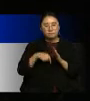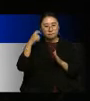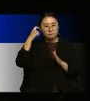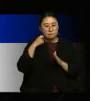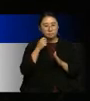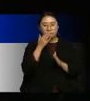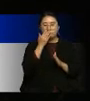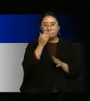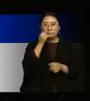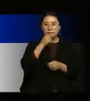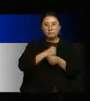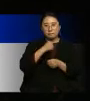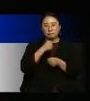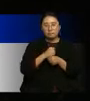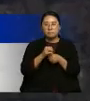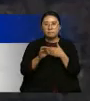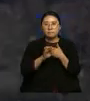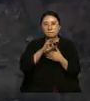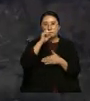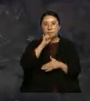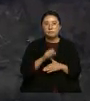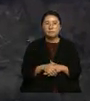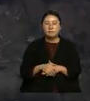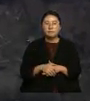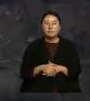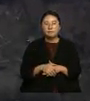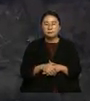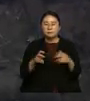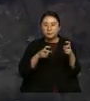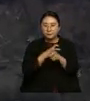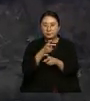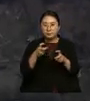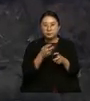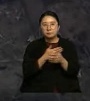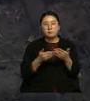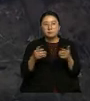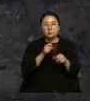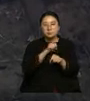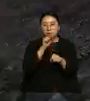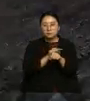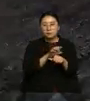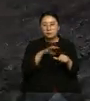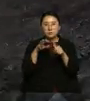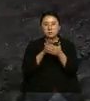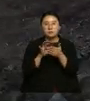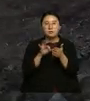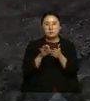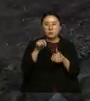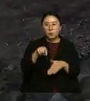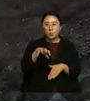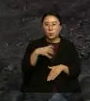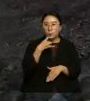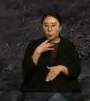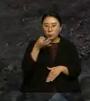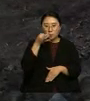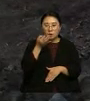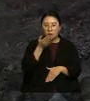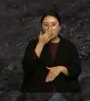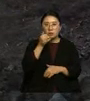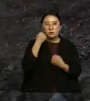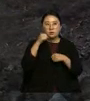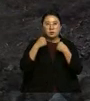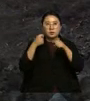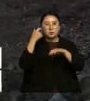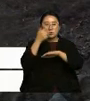좀 깊숙하게 느끼고 갈 수 있도록. 미디어 파사드는 공간의 특징을 최대한 살려 그 공간에서만 보여줄 수 있는